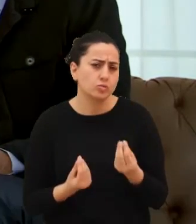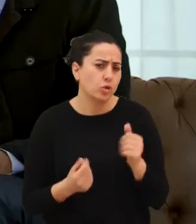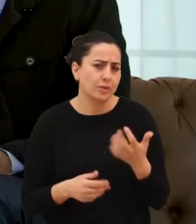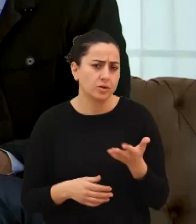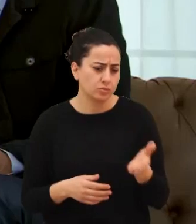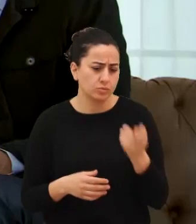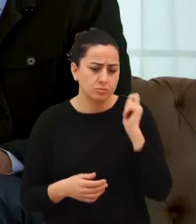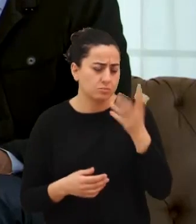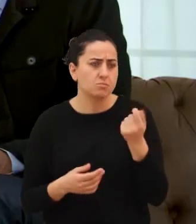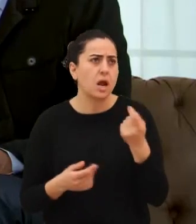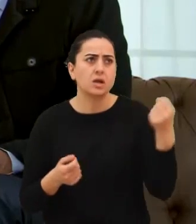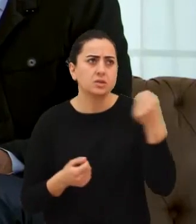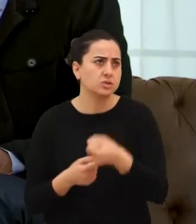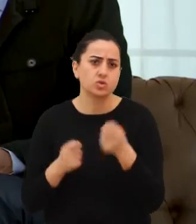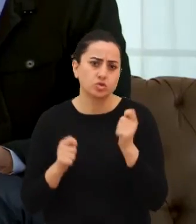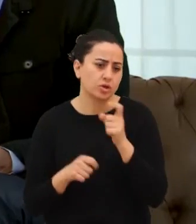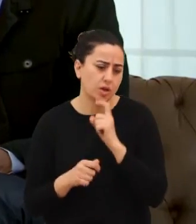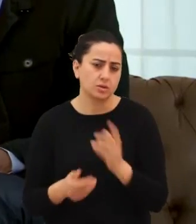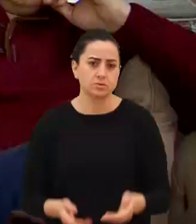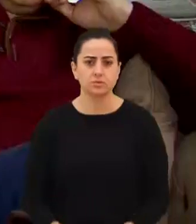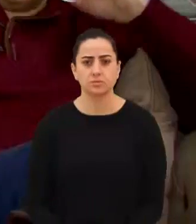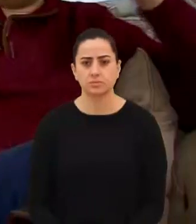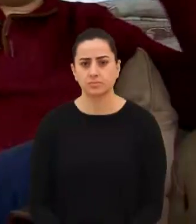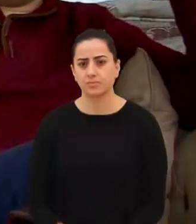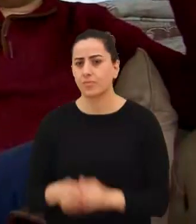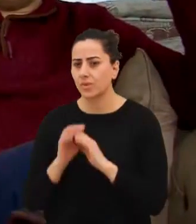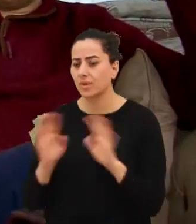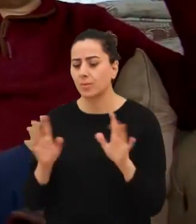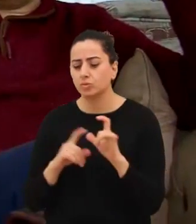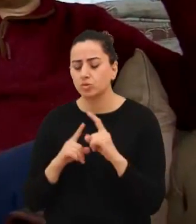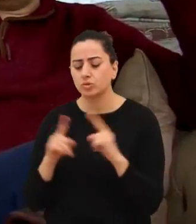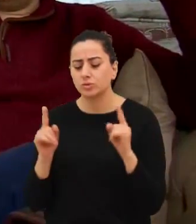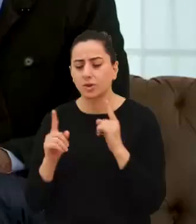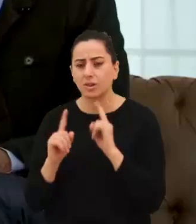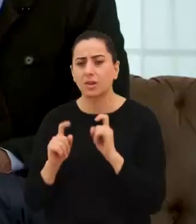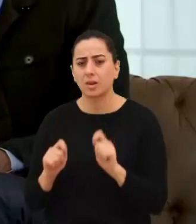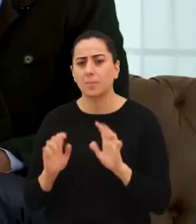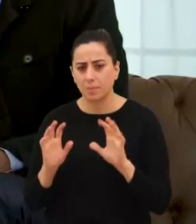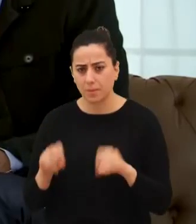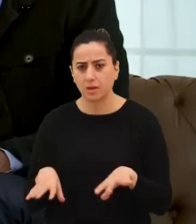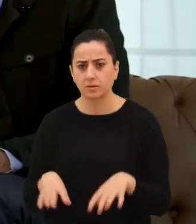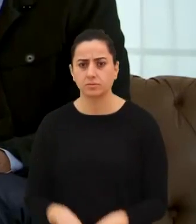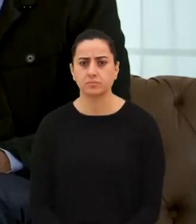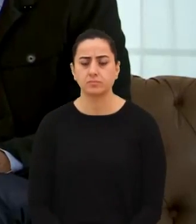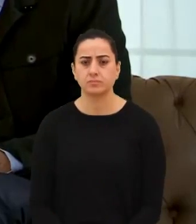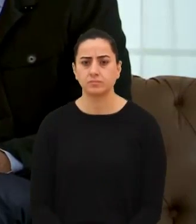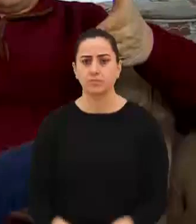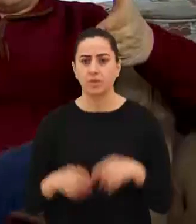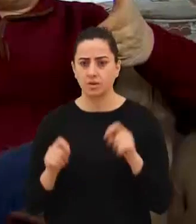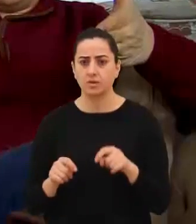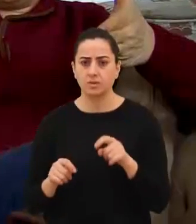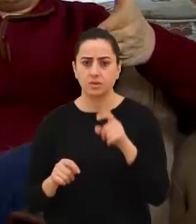Yoksa sen bu kadar parayla bu eve nasıl geleceksin? İmkansız yani. Ya tamam Şükrü, tamam bırakın gevezeliği. Şimdi bu